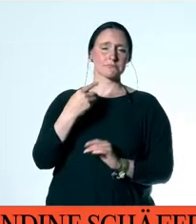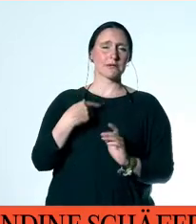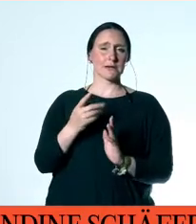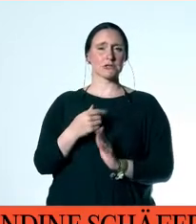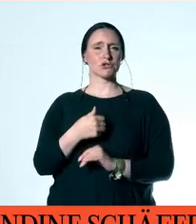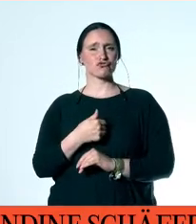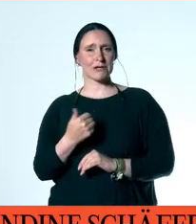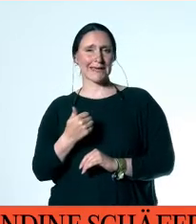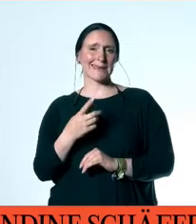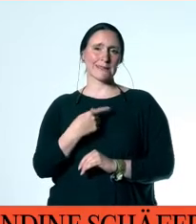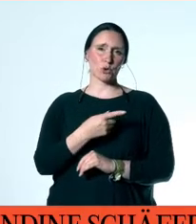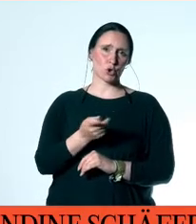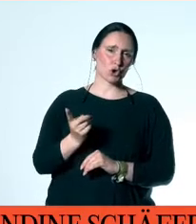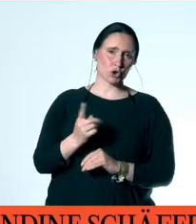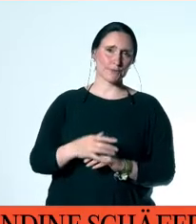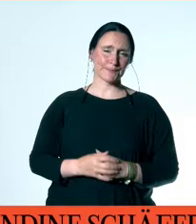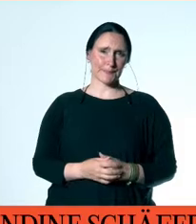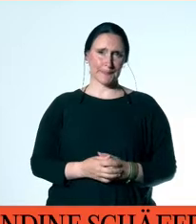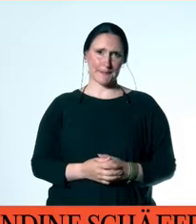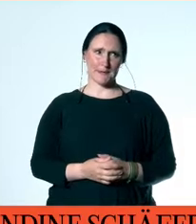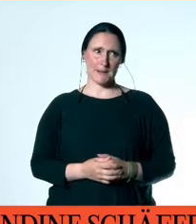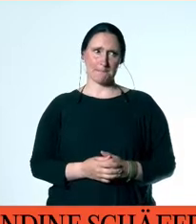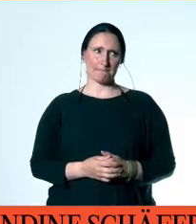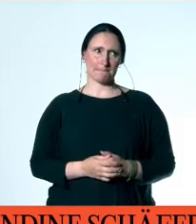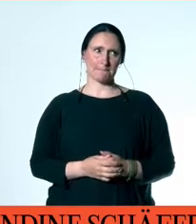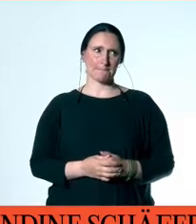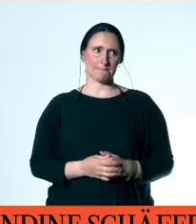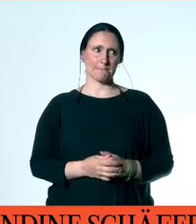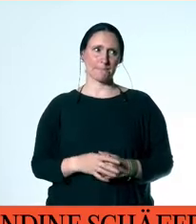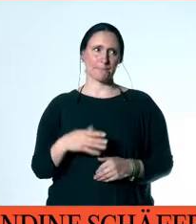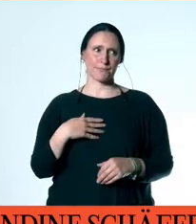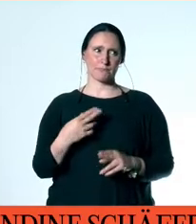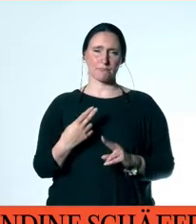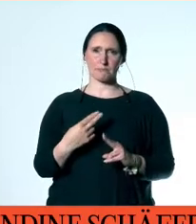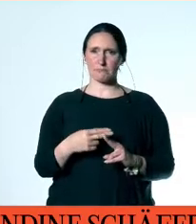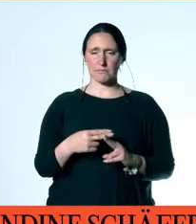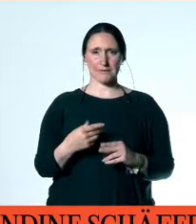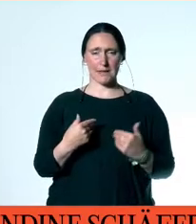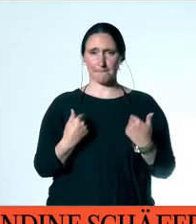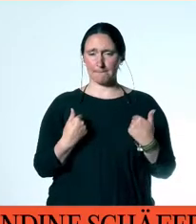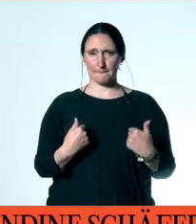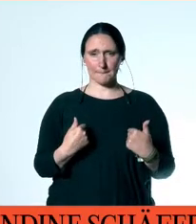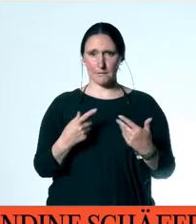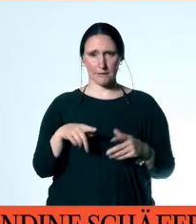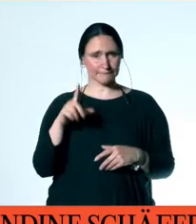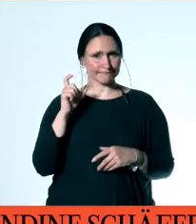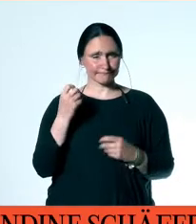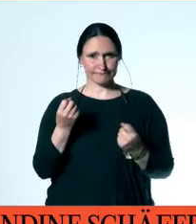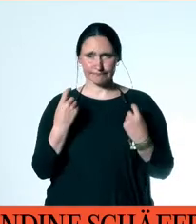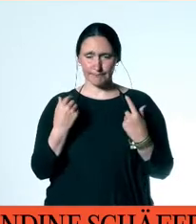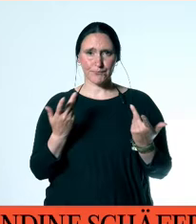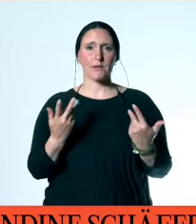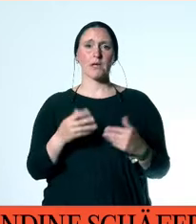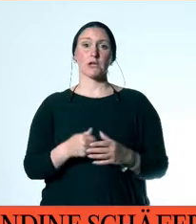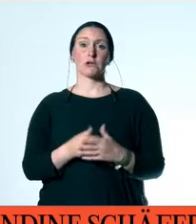Menschen stärker präsent sind, insbesondere in der Kreativbranche ist eine mangelnde